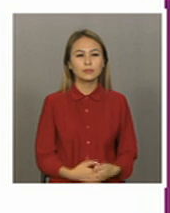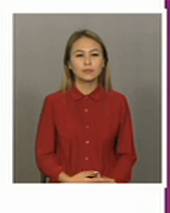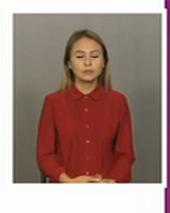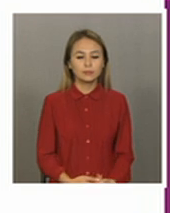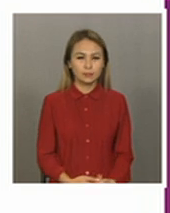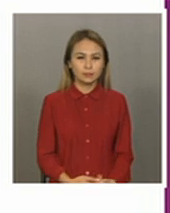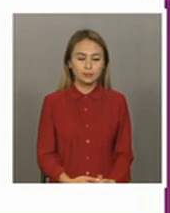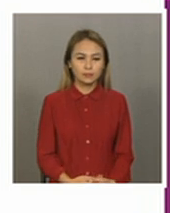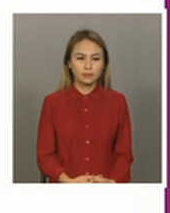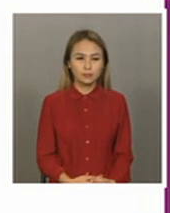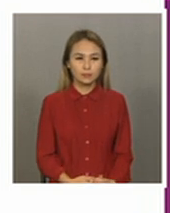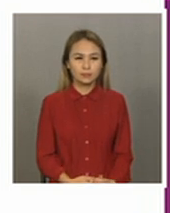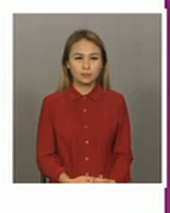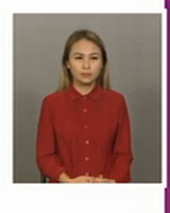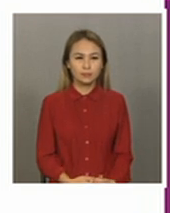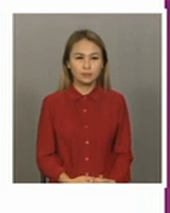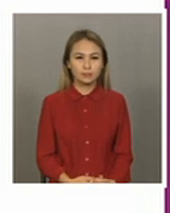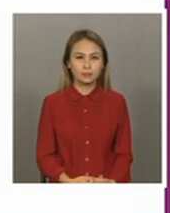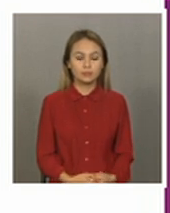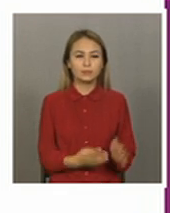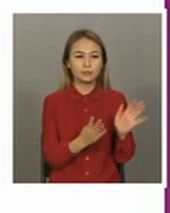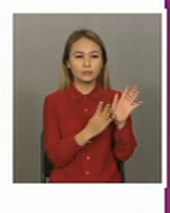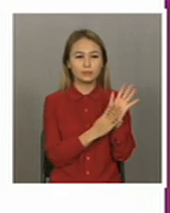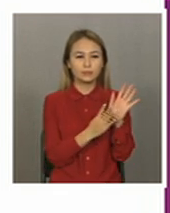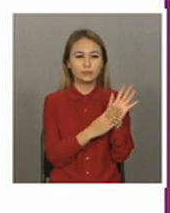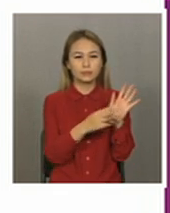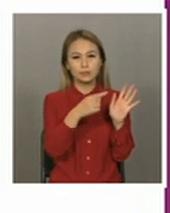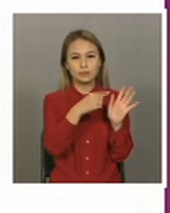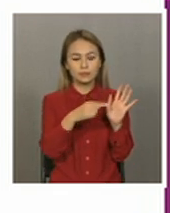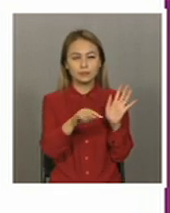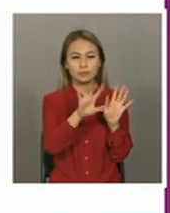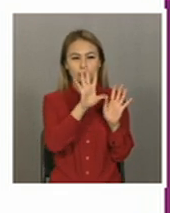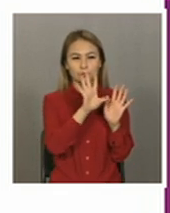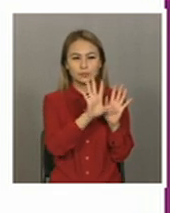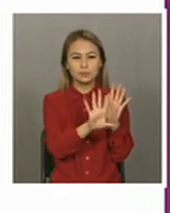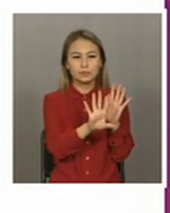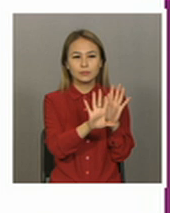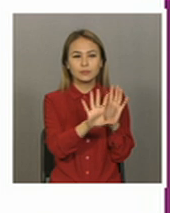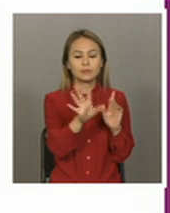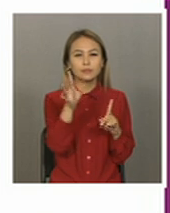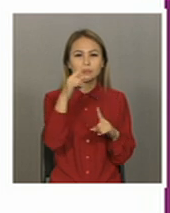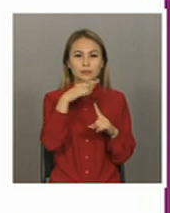ондықтан ондықты азайтамыз. 9 бірліктен 5 бірлікті азайтамыз.